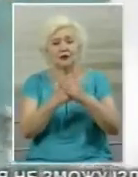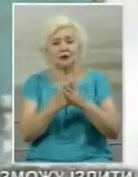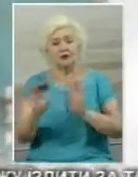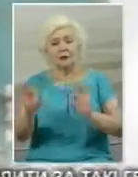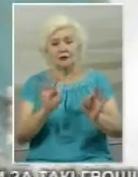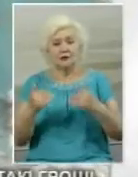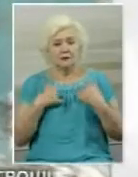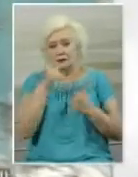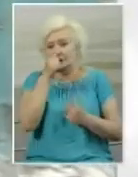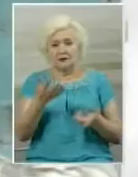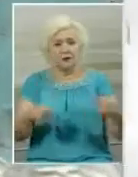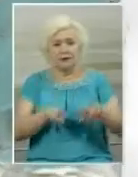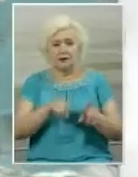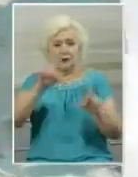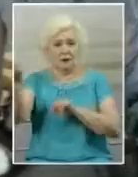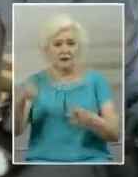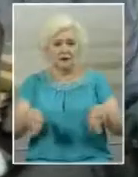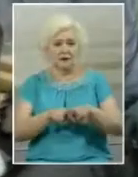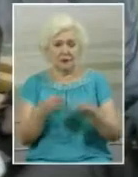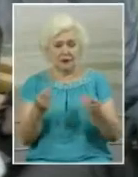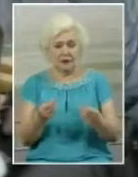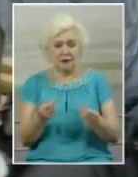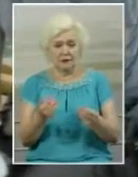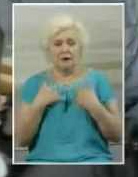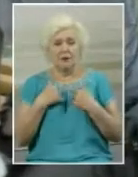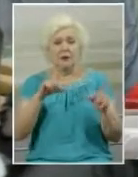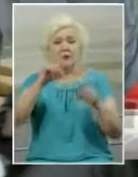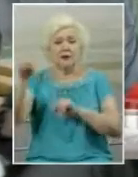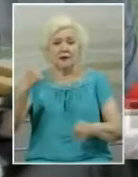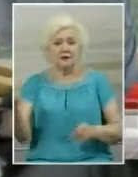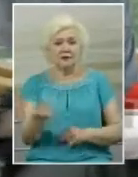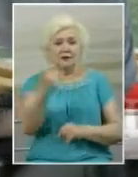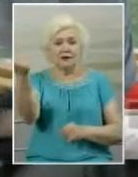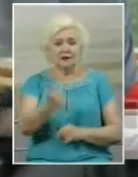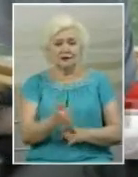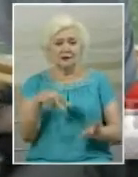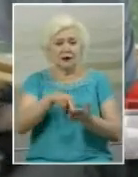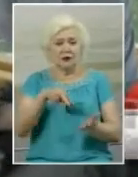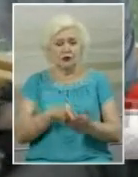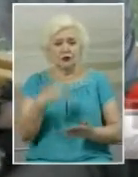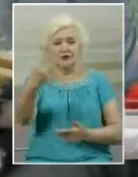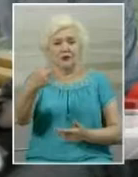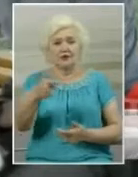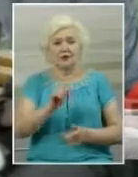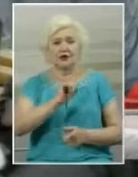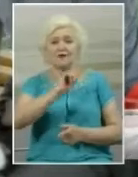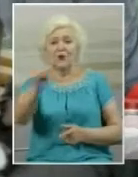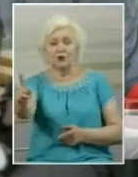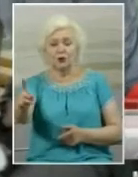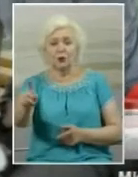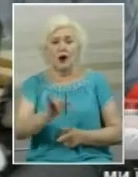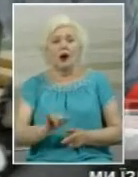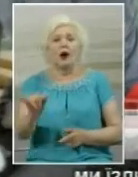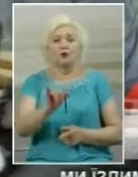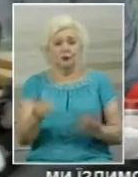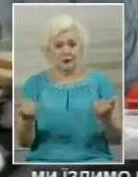Звісно, я не зможу так їздити за такі гроші. Ми їдемо раз в неділю, стоїть 20 гривень в одну сторону. А куди? На Путову